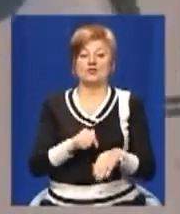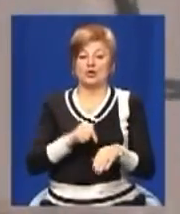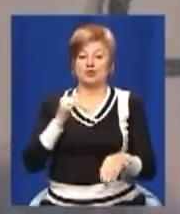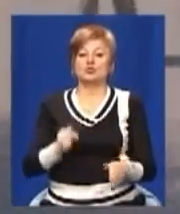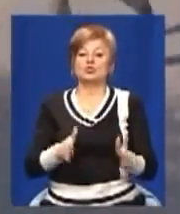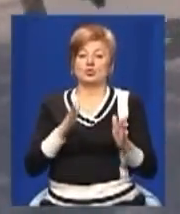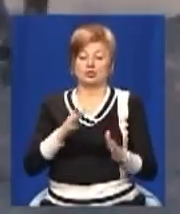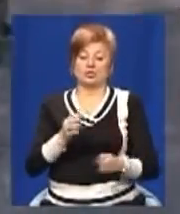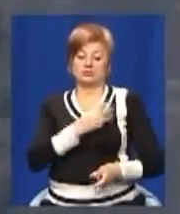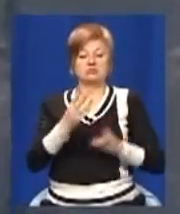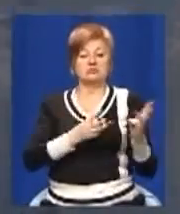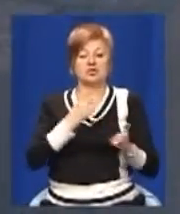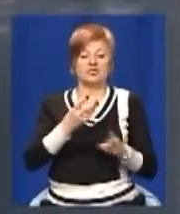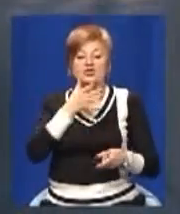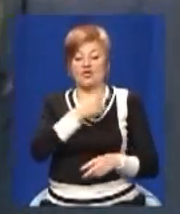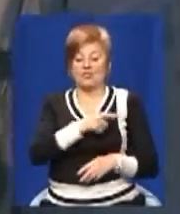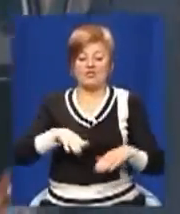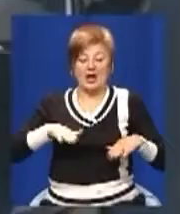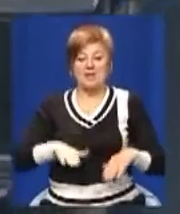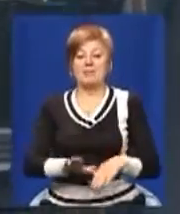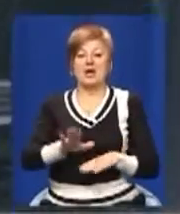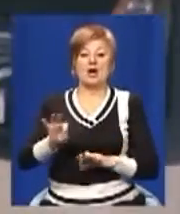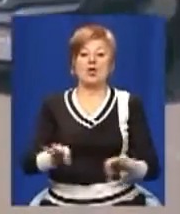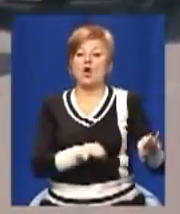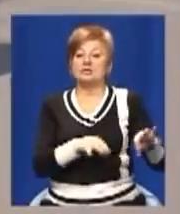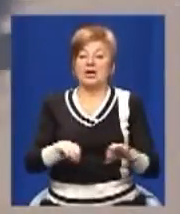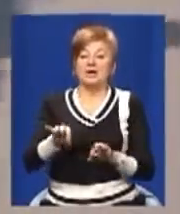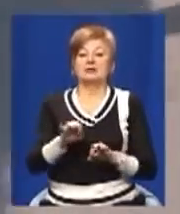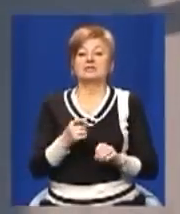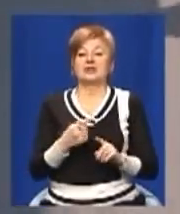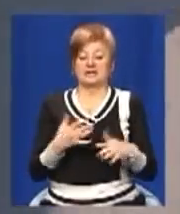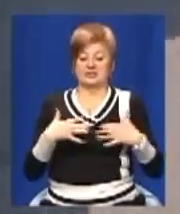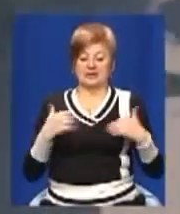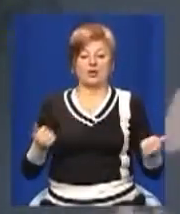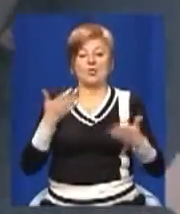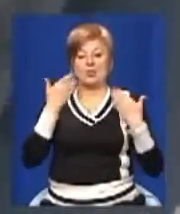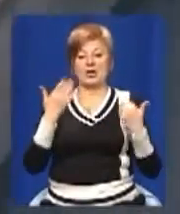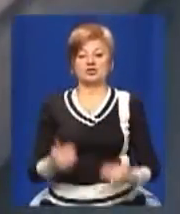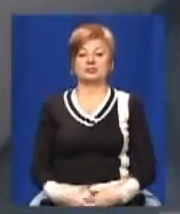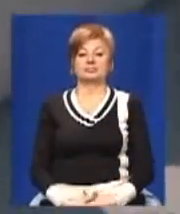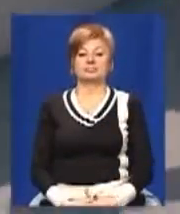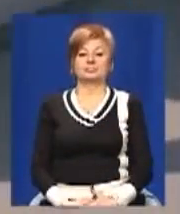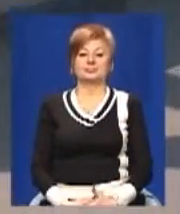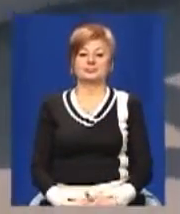лише адреналін під час катання, але й при цьому поліпшує своє фізичне здоров'я.